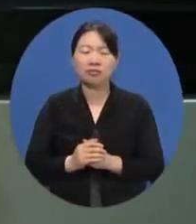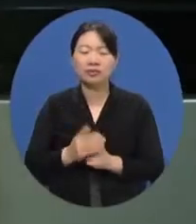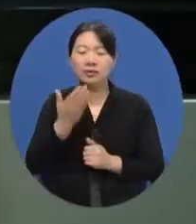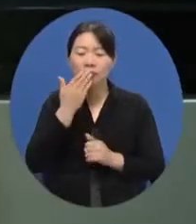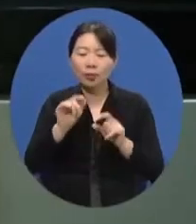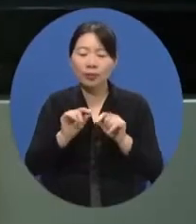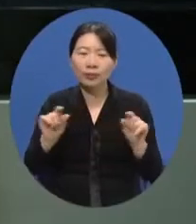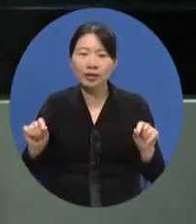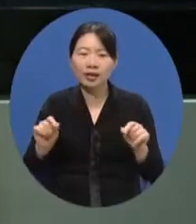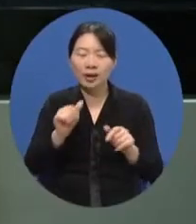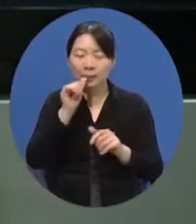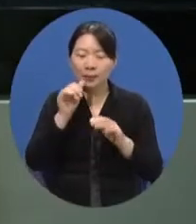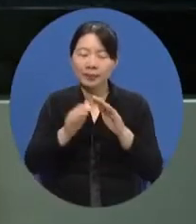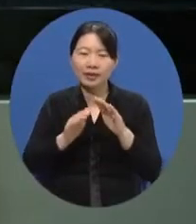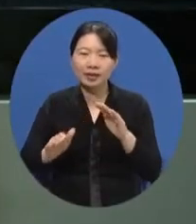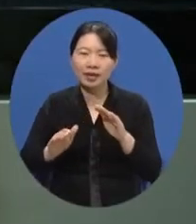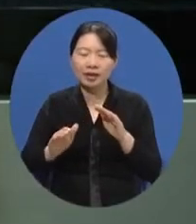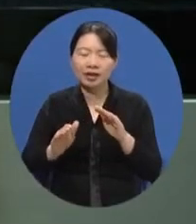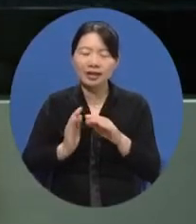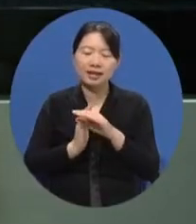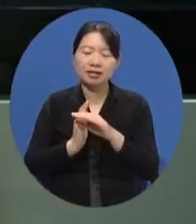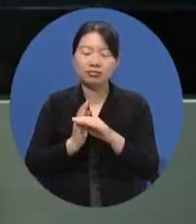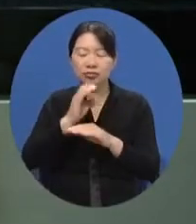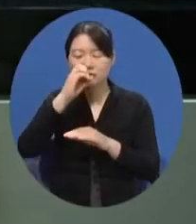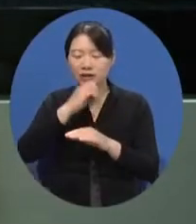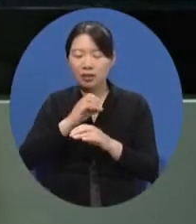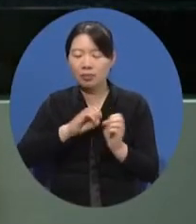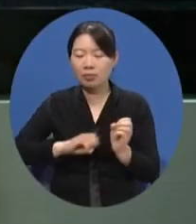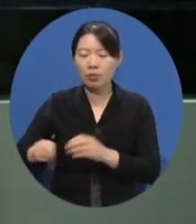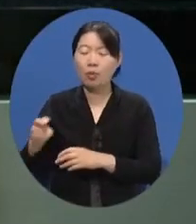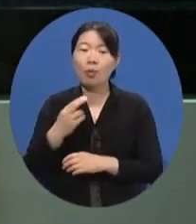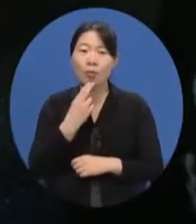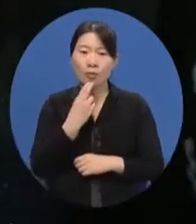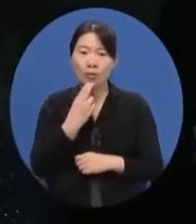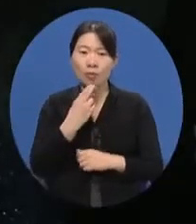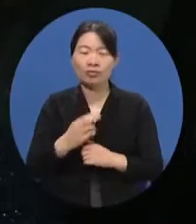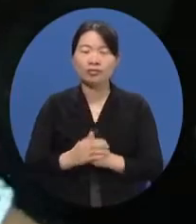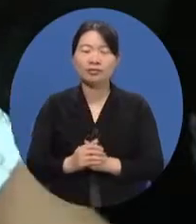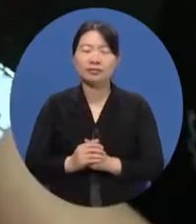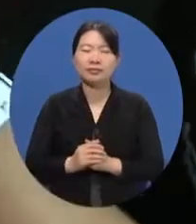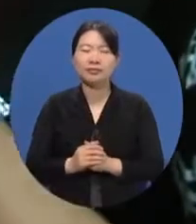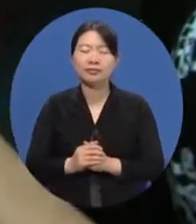먹을 건 절대 지나치는 법이 없답니다.